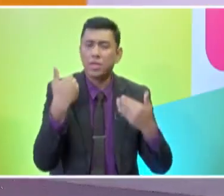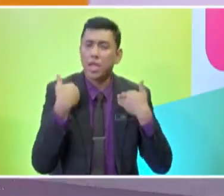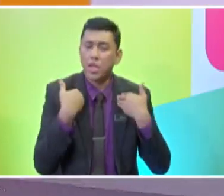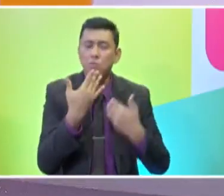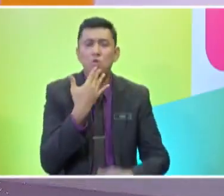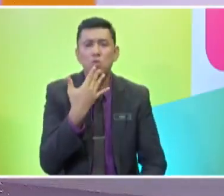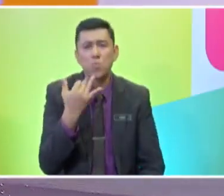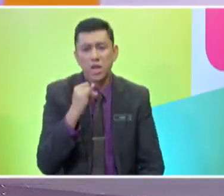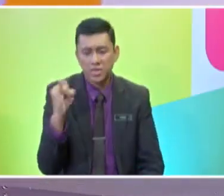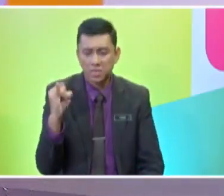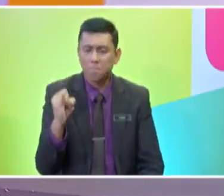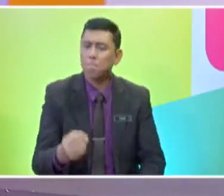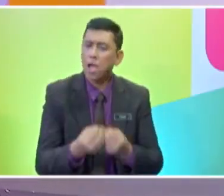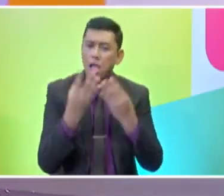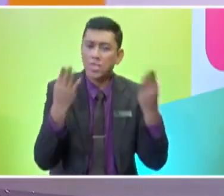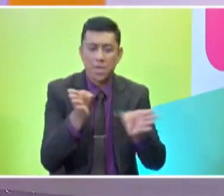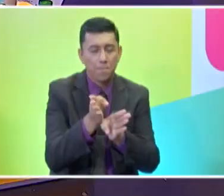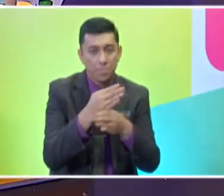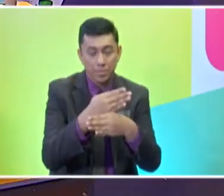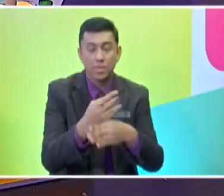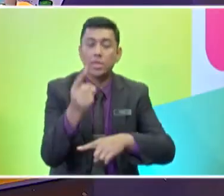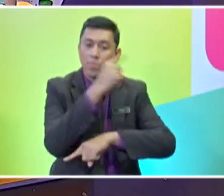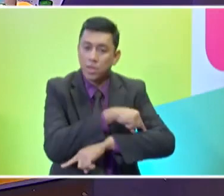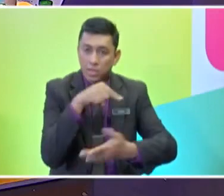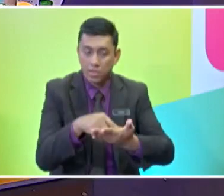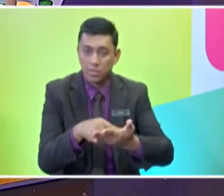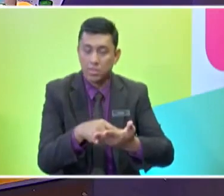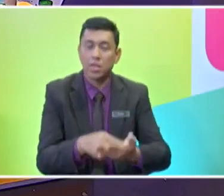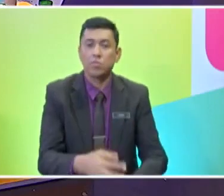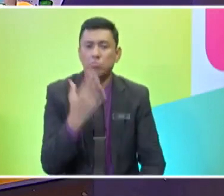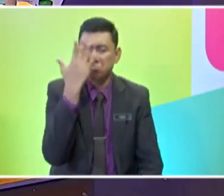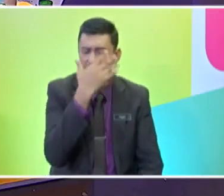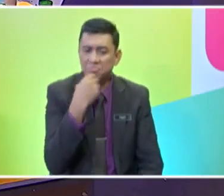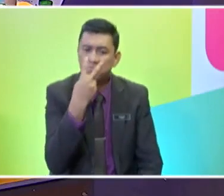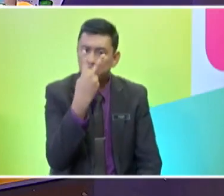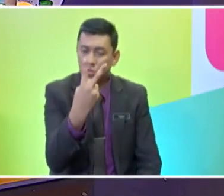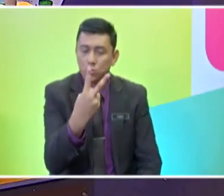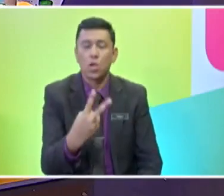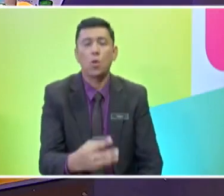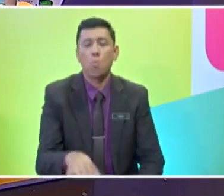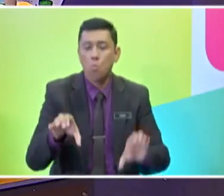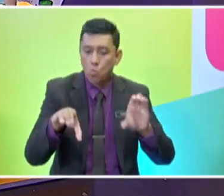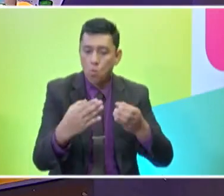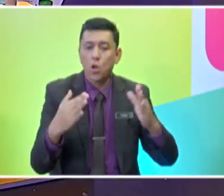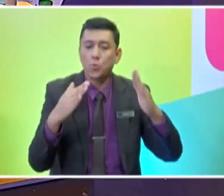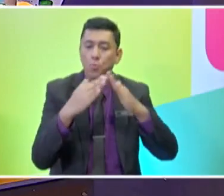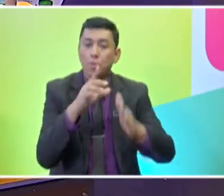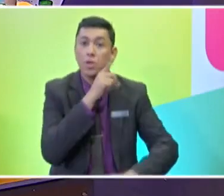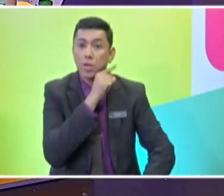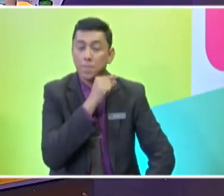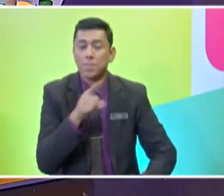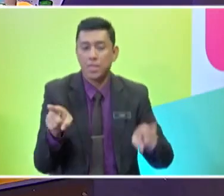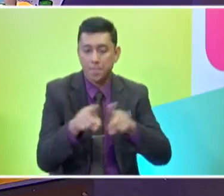ada berbagai bentuk Sebenarnya hari ini menarik kan kita nak buat rumah burung bersama